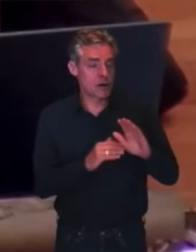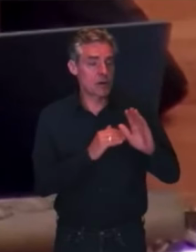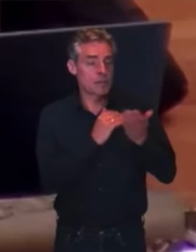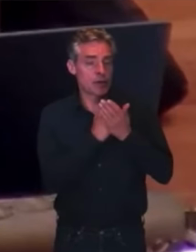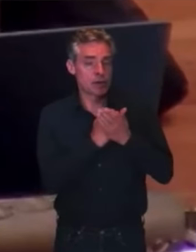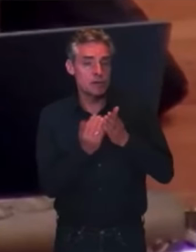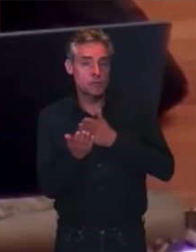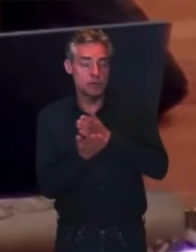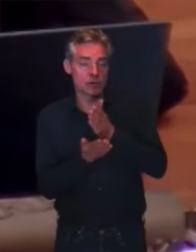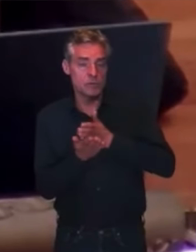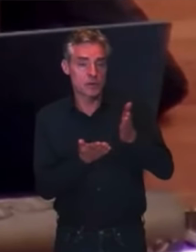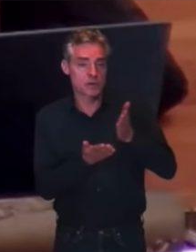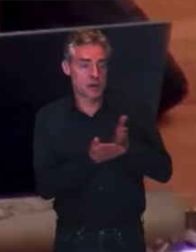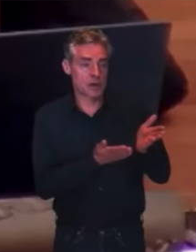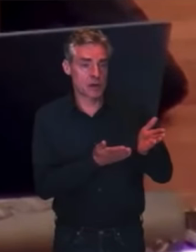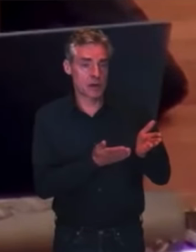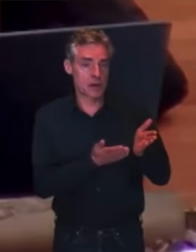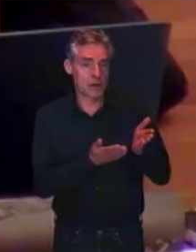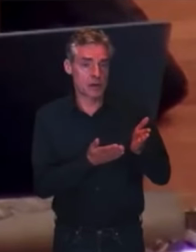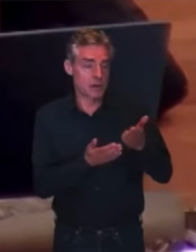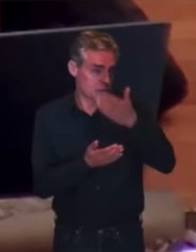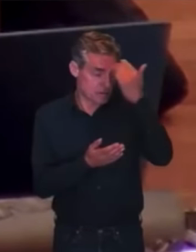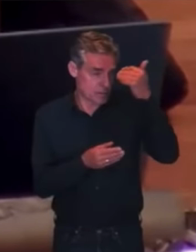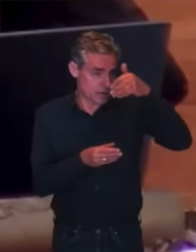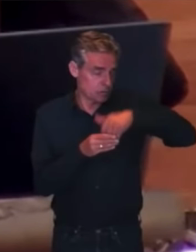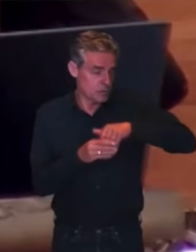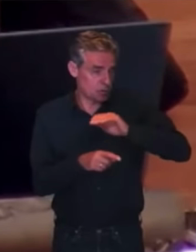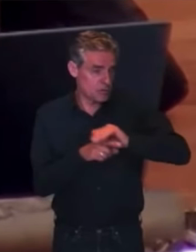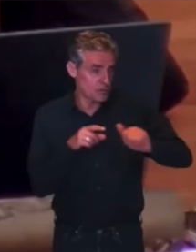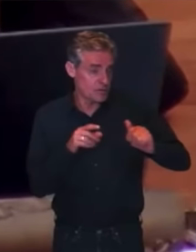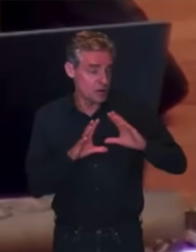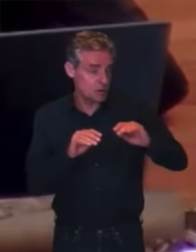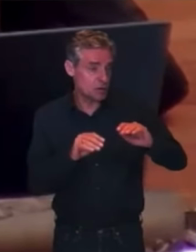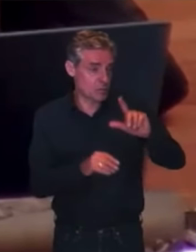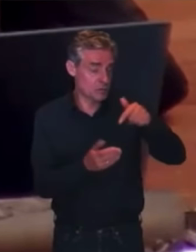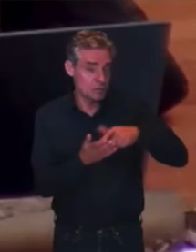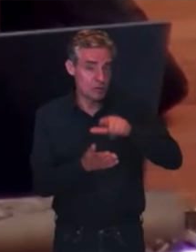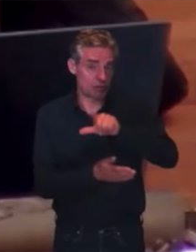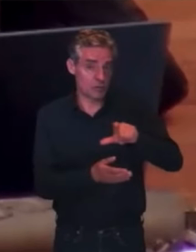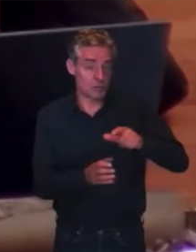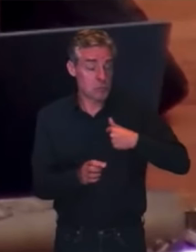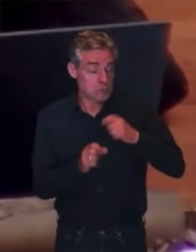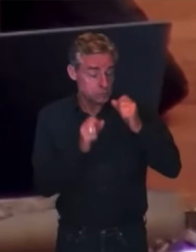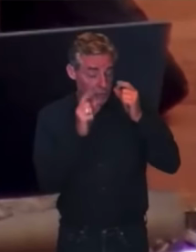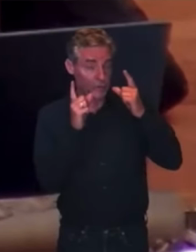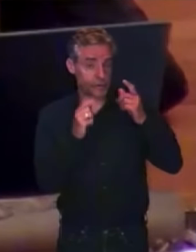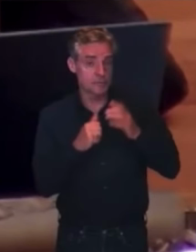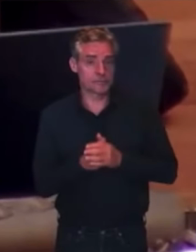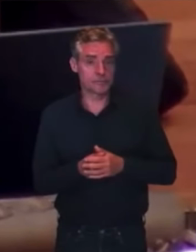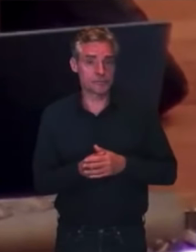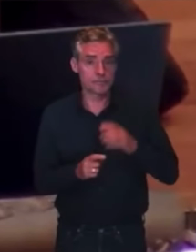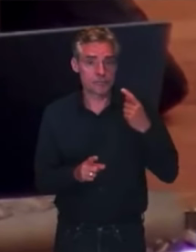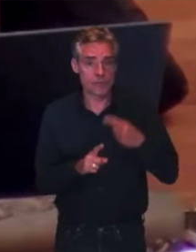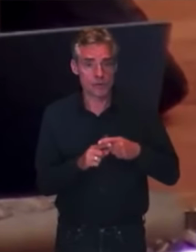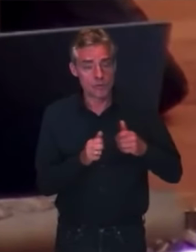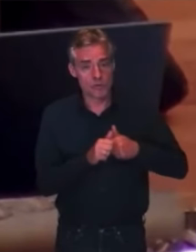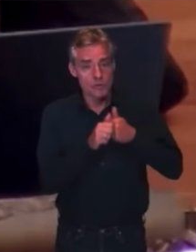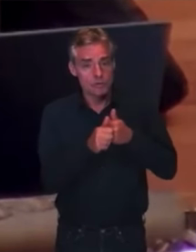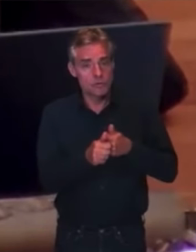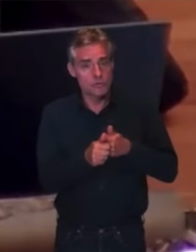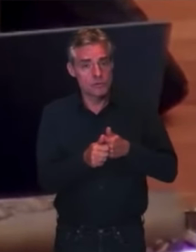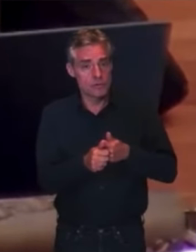orientations budgétaires sans savoir ce qui a vraiment été réalisé en 2022, je m'en étonne, et que vous vous appuyez sur ces